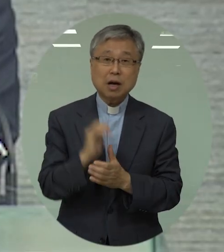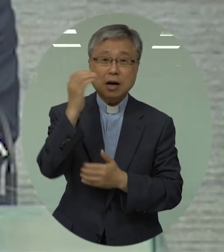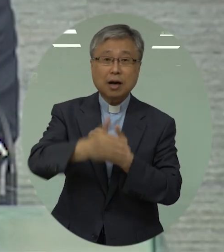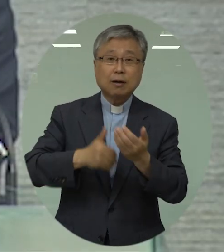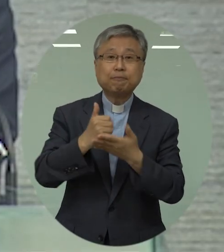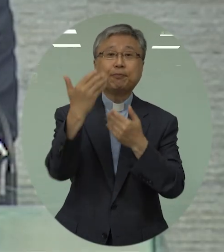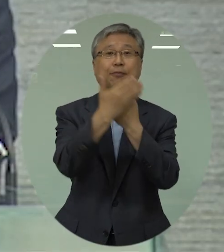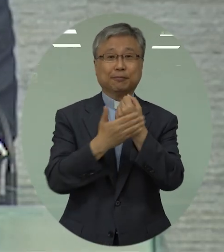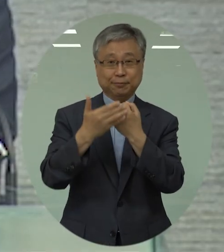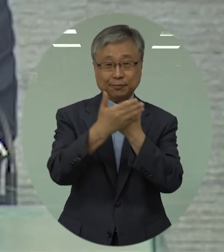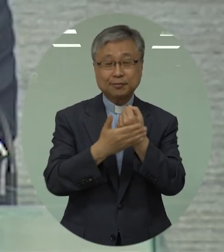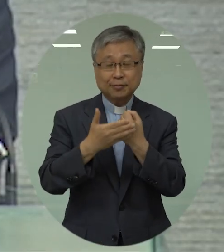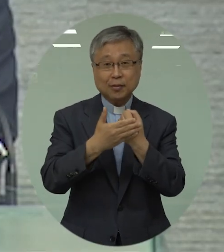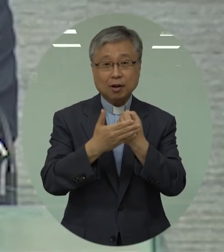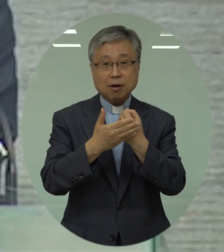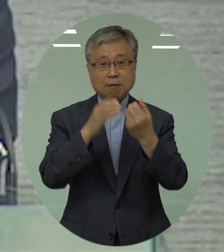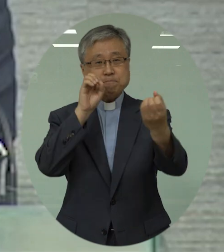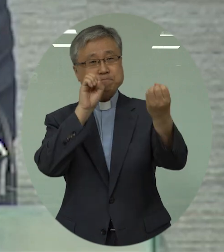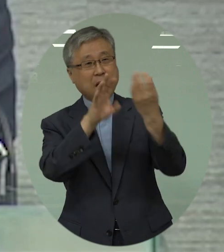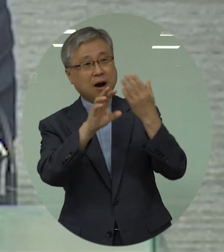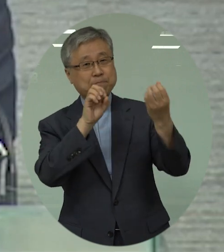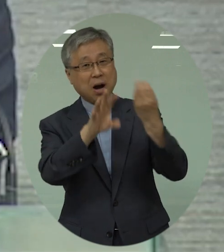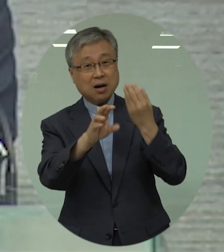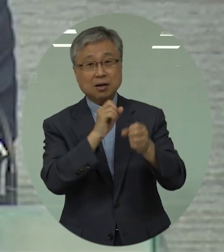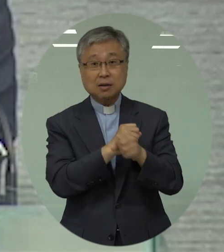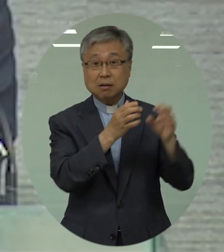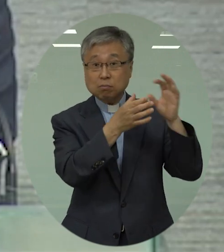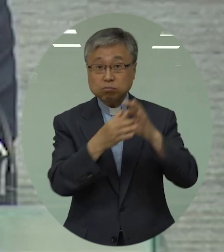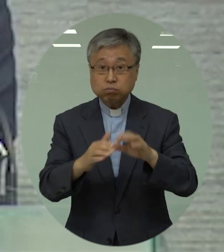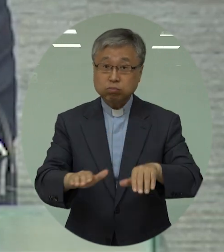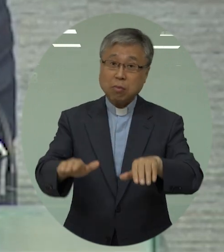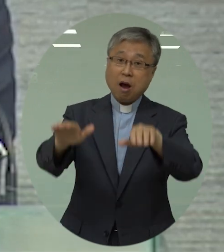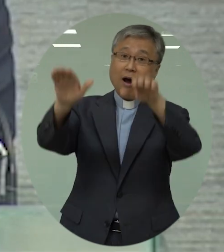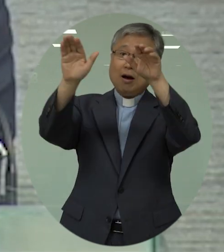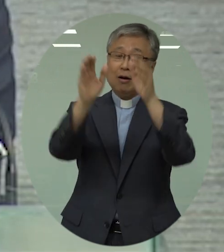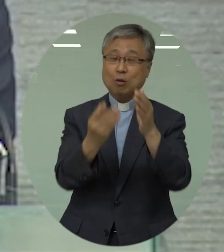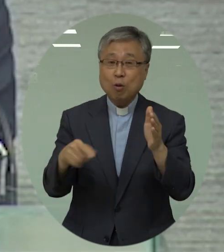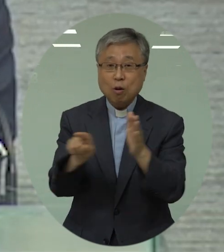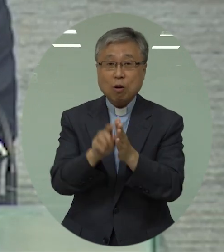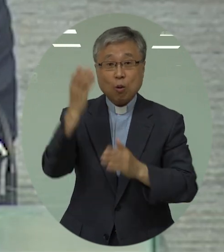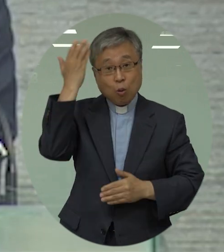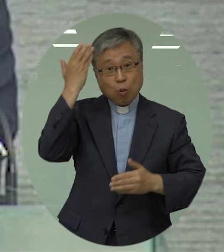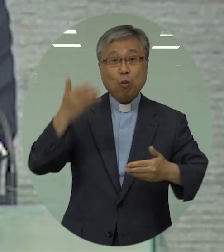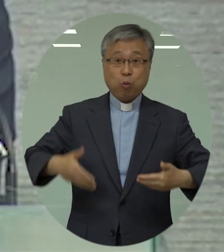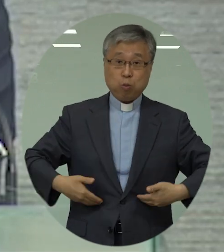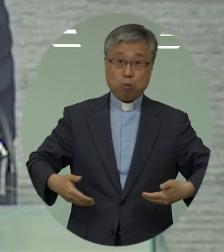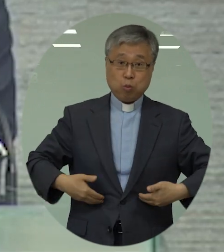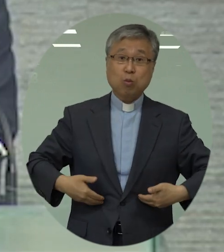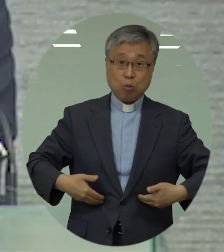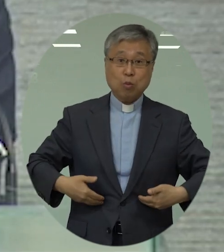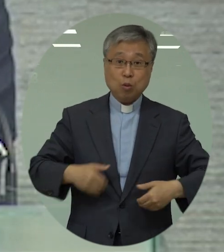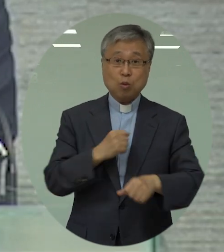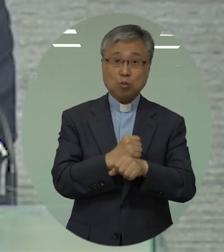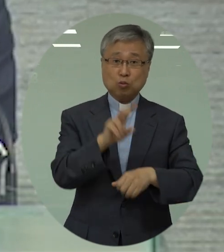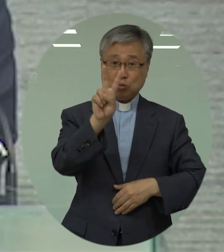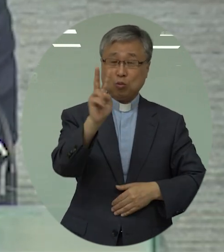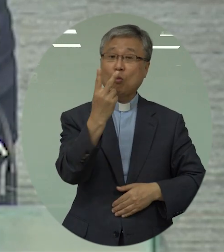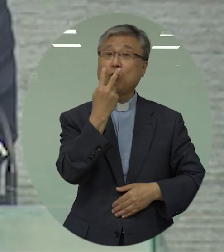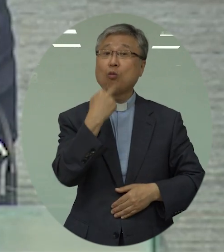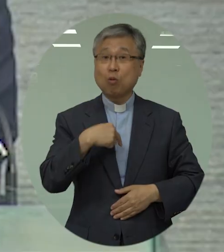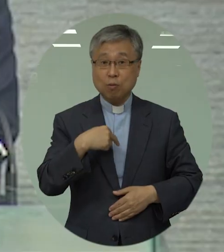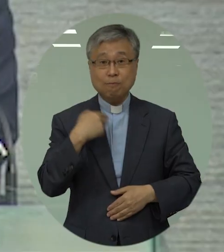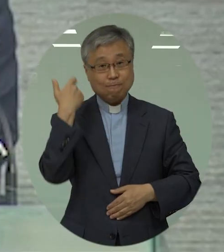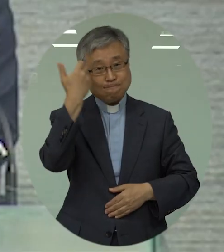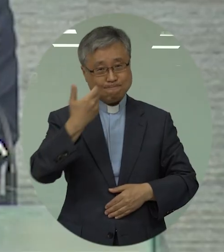하나님의 은혜에 반응하면서 자라가기 위해서는 뭐 지식도 필요하다는 것이죠. 이 두 가지가 꼭